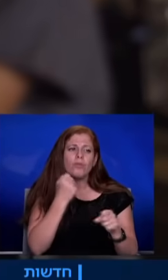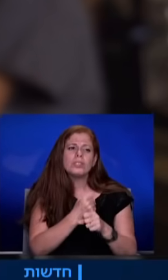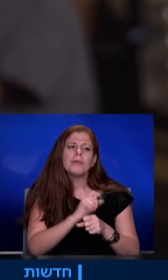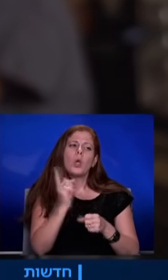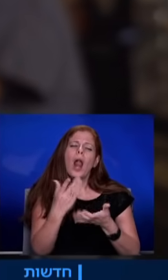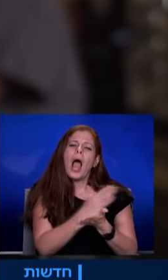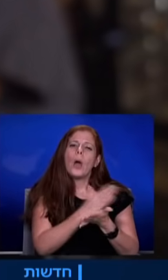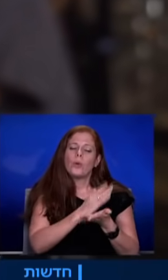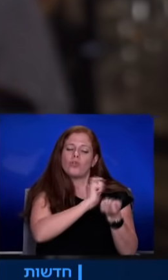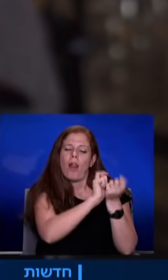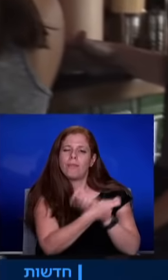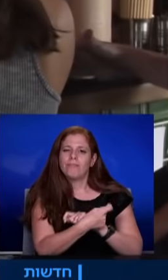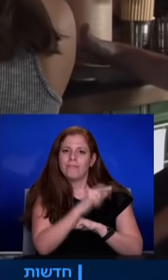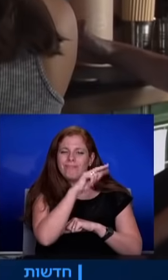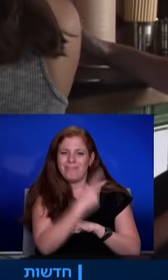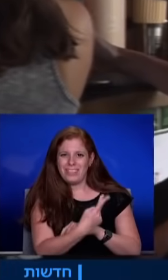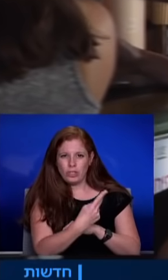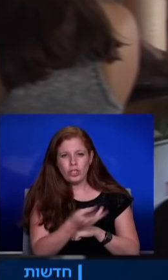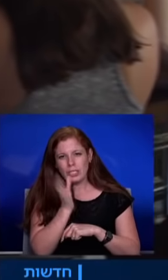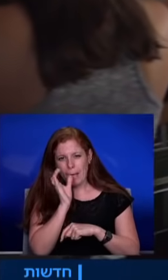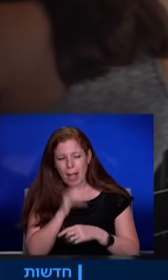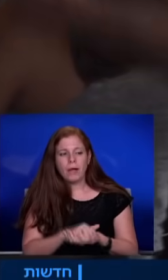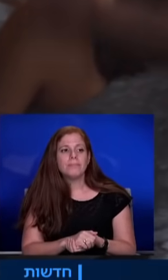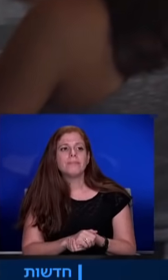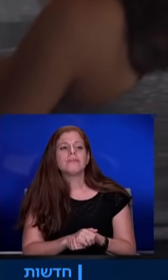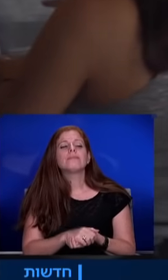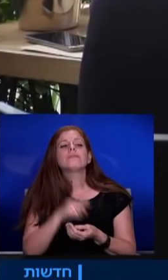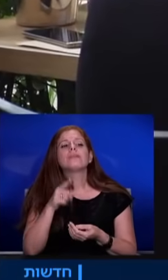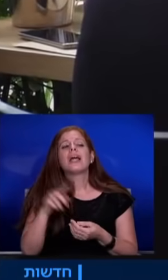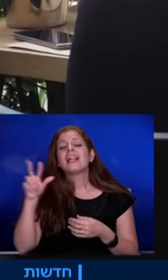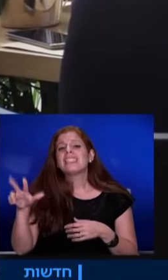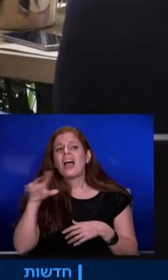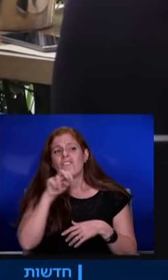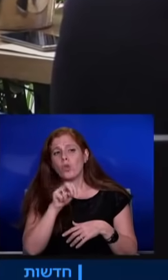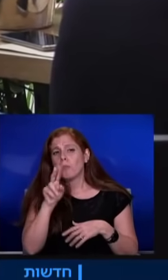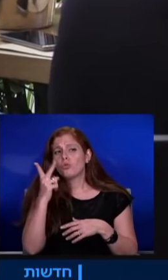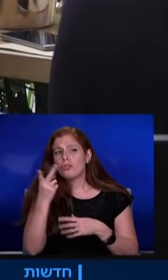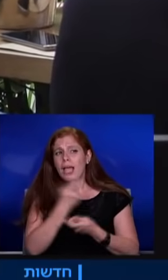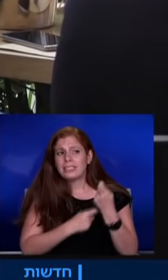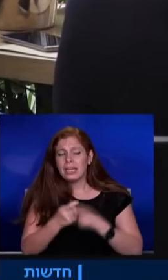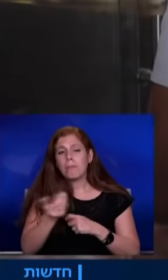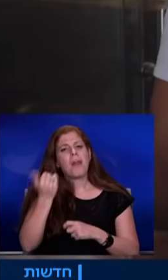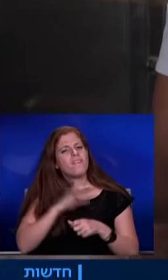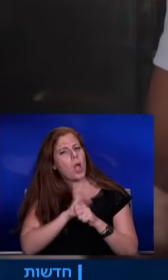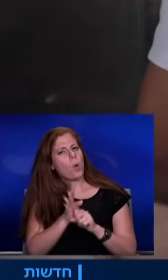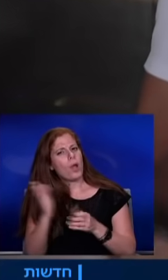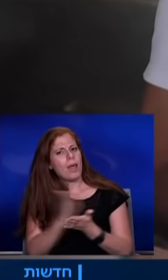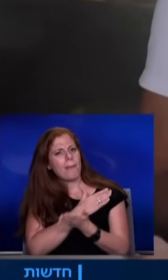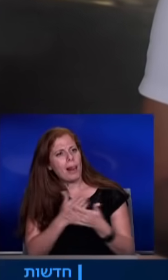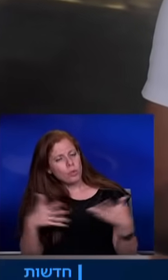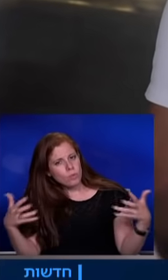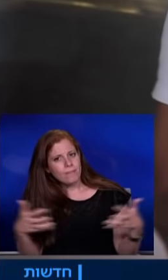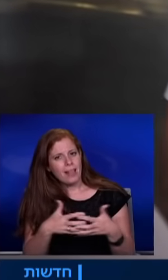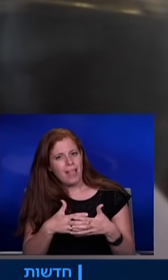ההכנות של הסקנד שיפט, שזה הבר שלנו. לצחי ונועם היו שני עסקים בשכנות, דווקא לפני הקורונה הם החליטו לאחד כוחות.